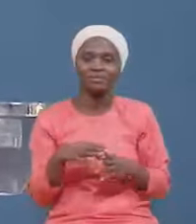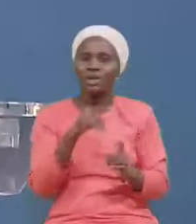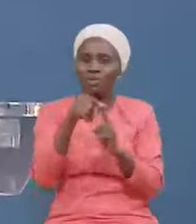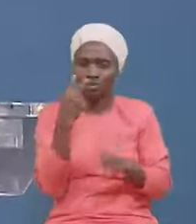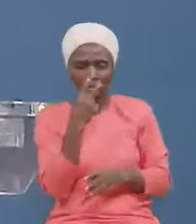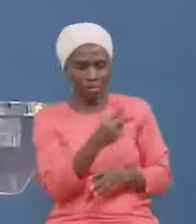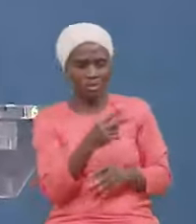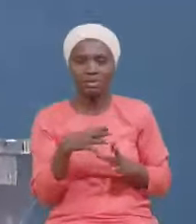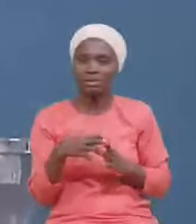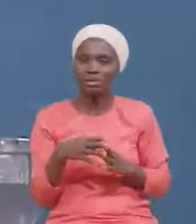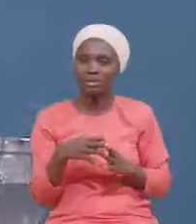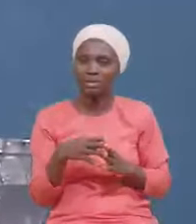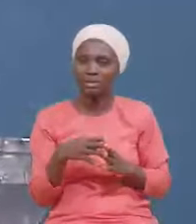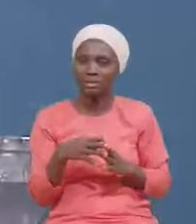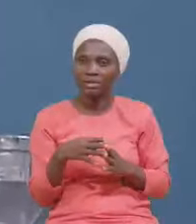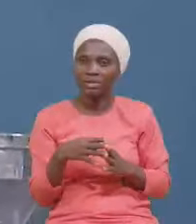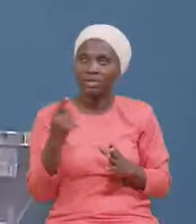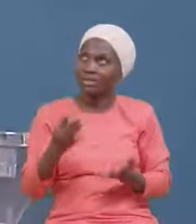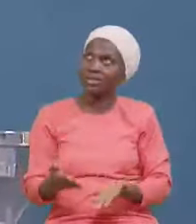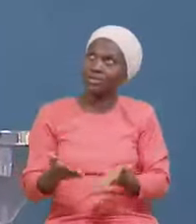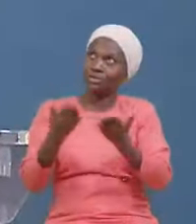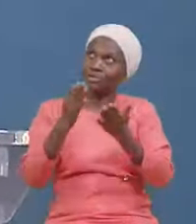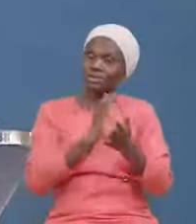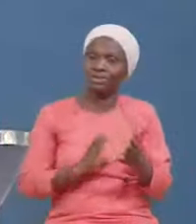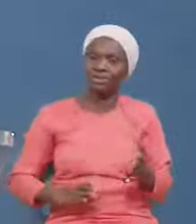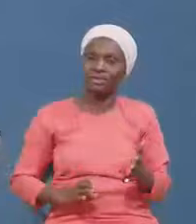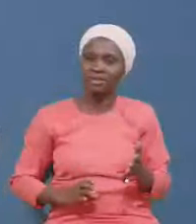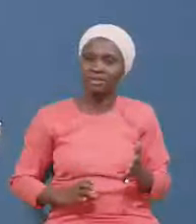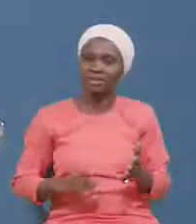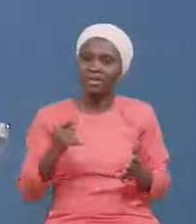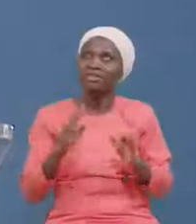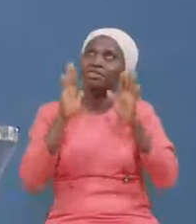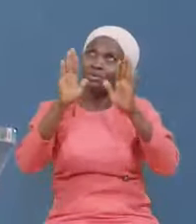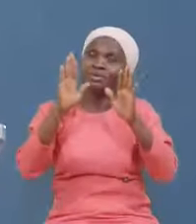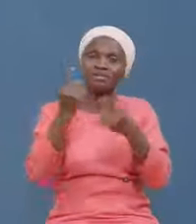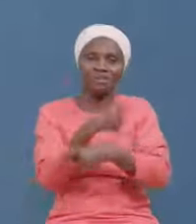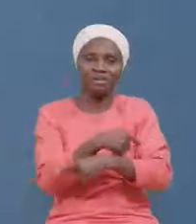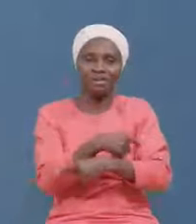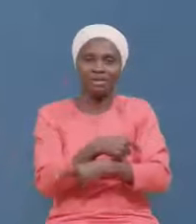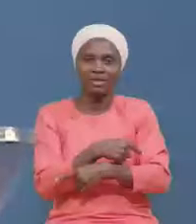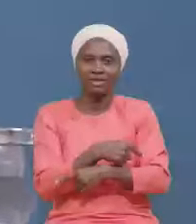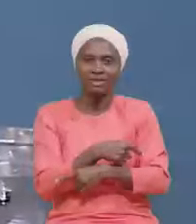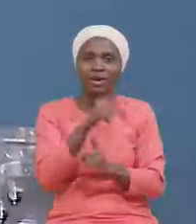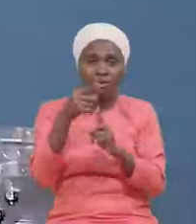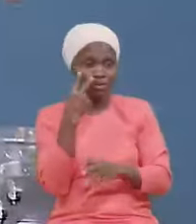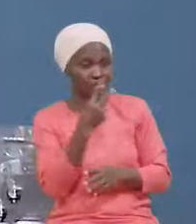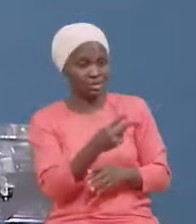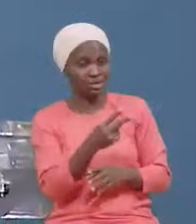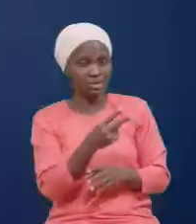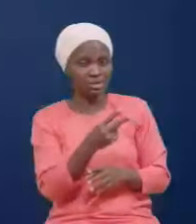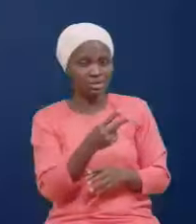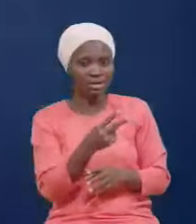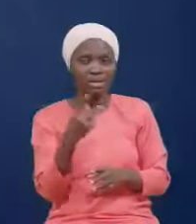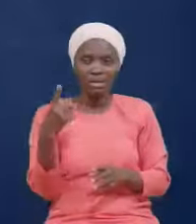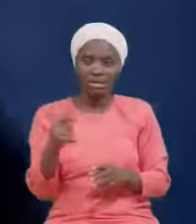see. మీరు ఆయన చూసినప్పుడు. Exalted Christ. హెచ్చించబడిన క్రీస్తును. A wonderful day. అద్భుతమైన రోజు. When you see. మీరు